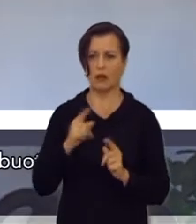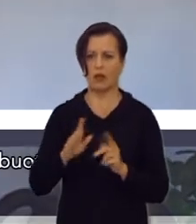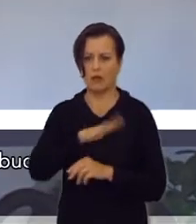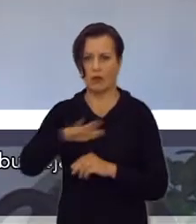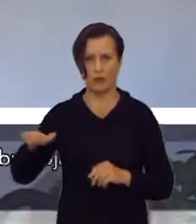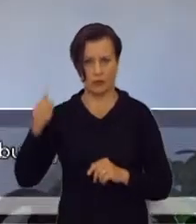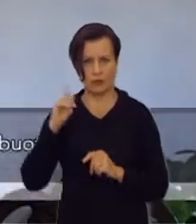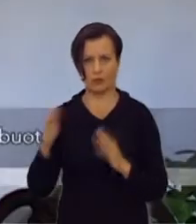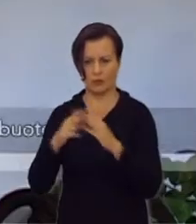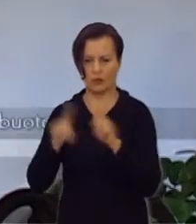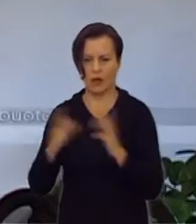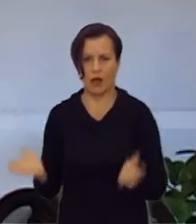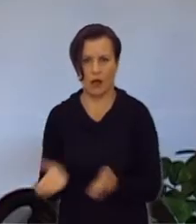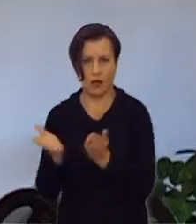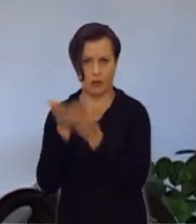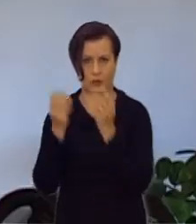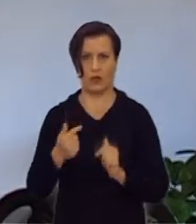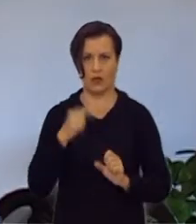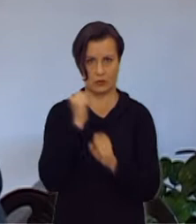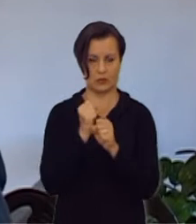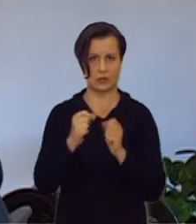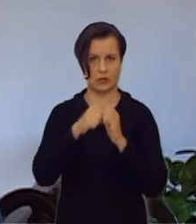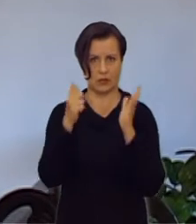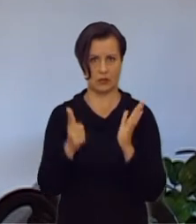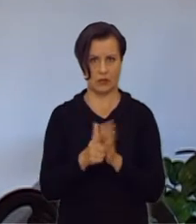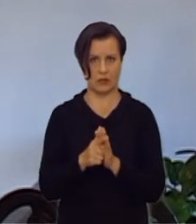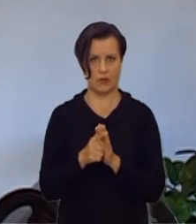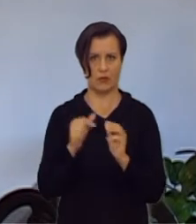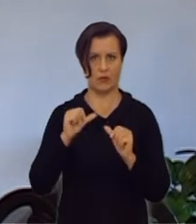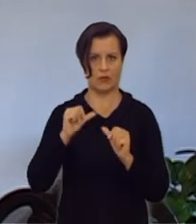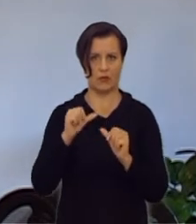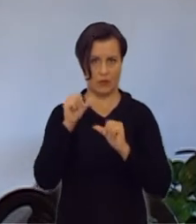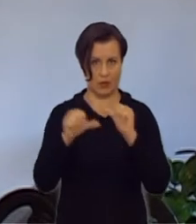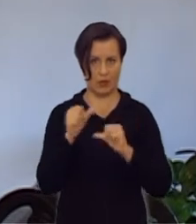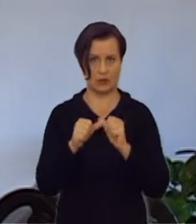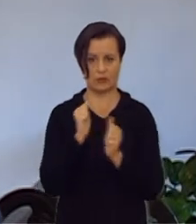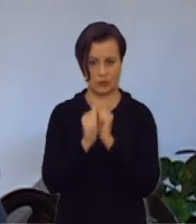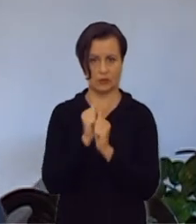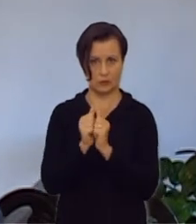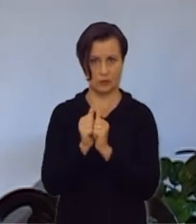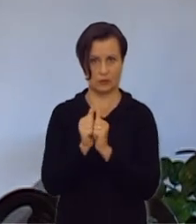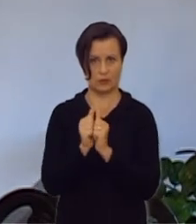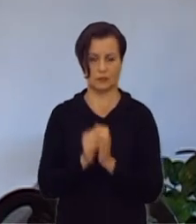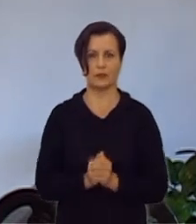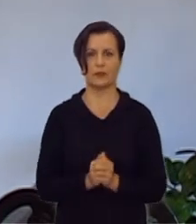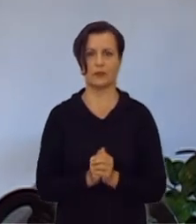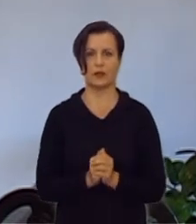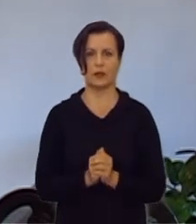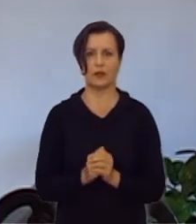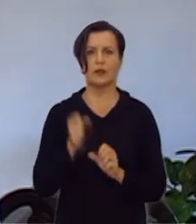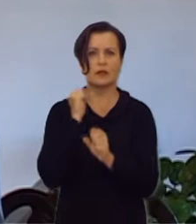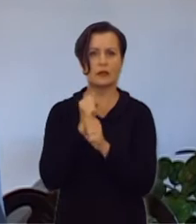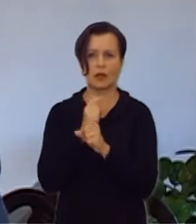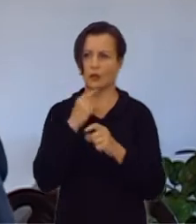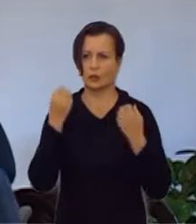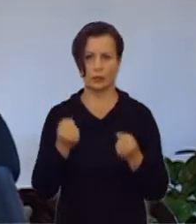vaikų namuose. Nesgi aš dirbu jau 17 metai, va bus sausio mėnesį, taip kad žinokit, ne,